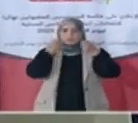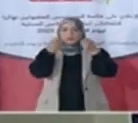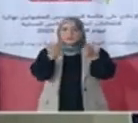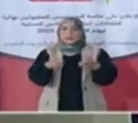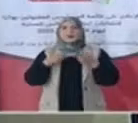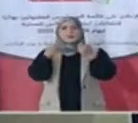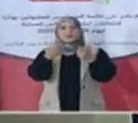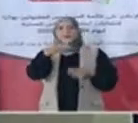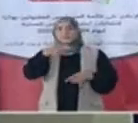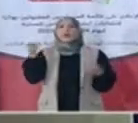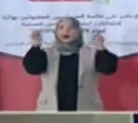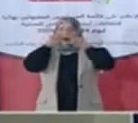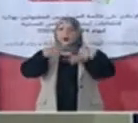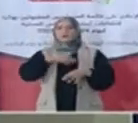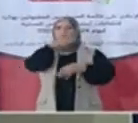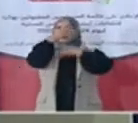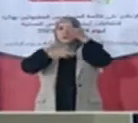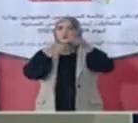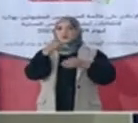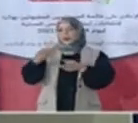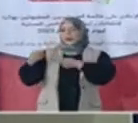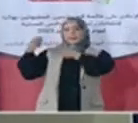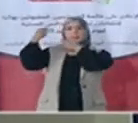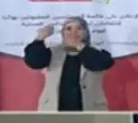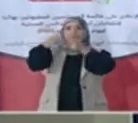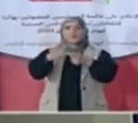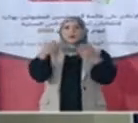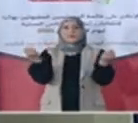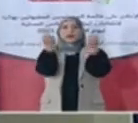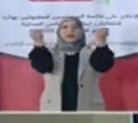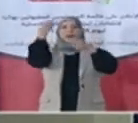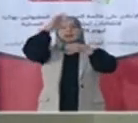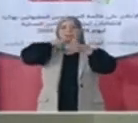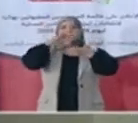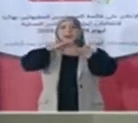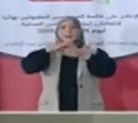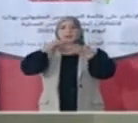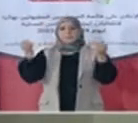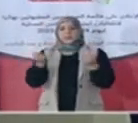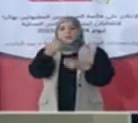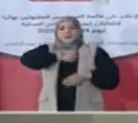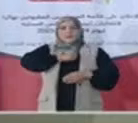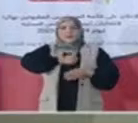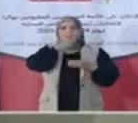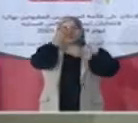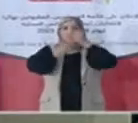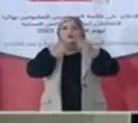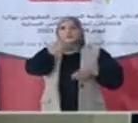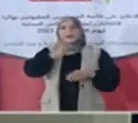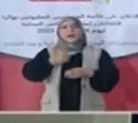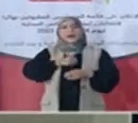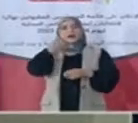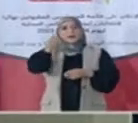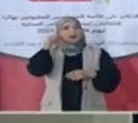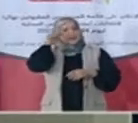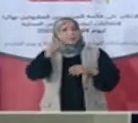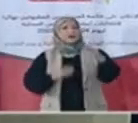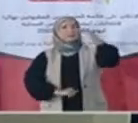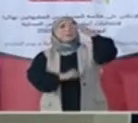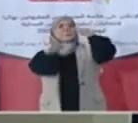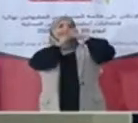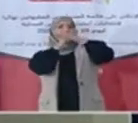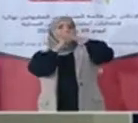نقولوا سادة المترشحين، راه التمويل فقط في الحملة الانتخابية من التمويل الذاتي والخاص في حدود ذلك السقف اللي مش يتحدد